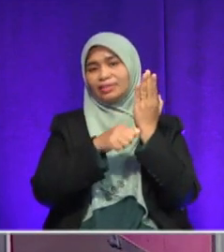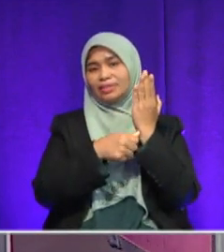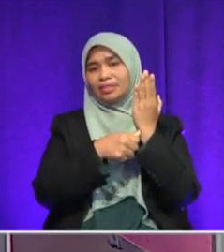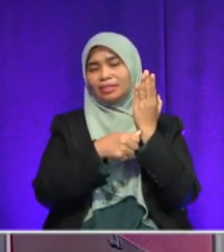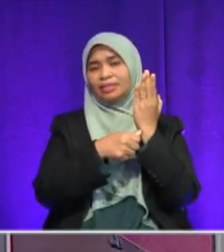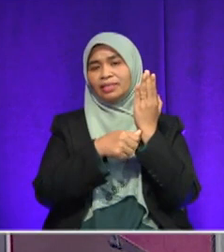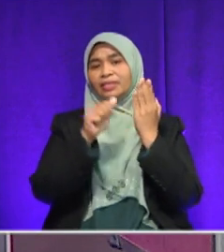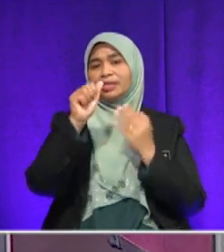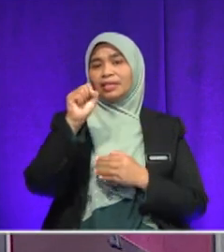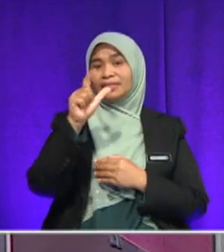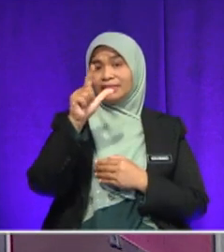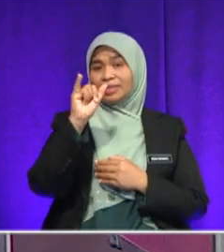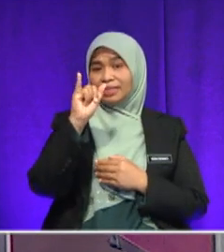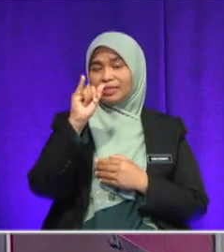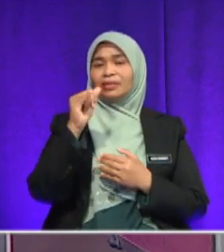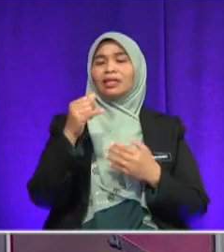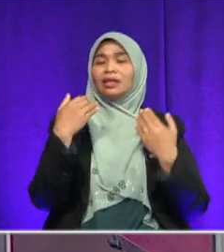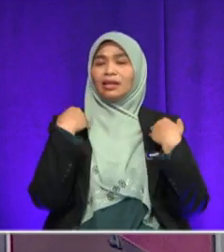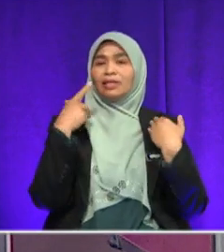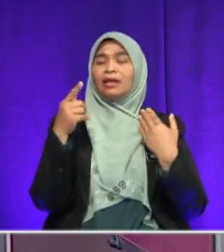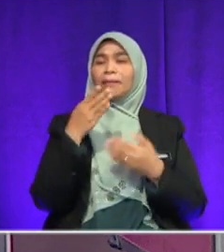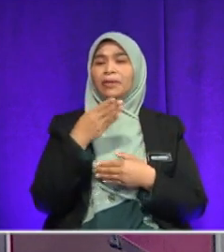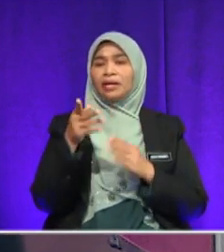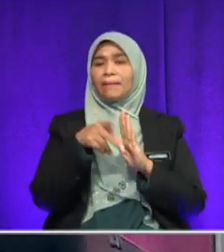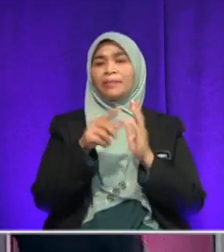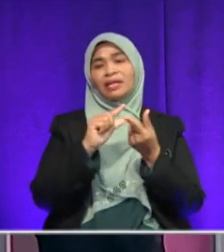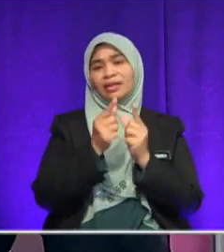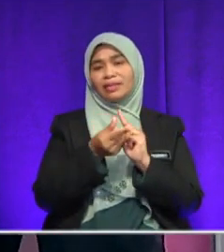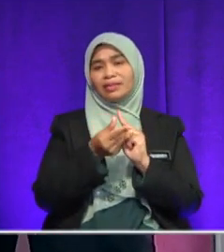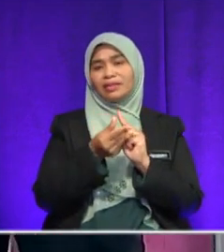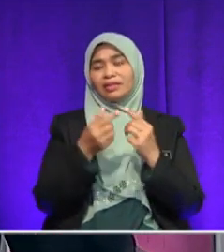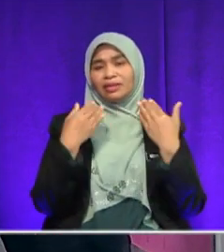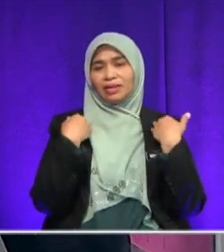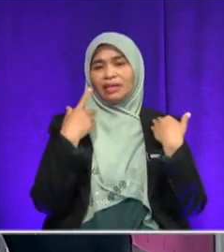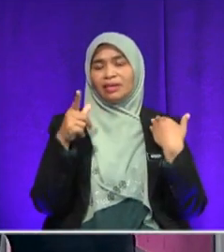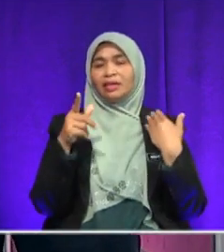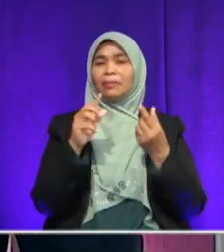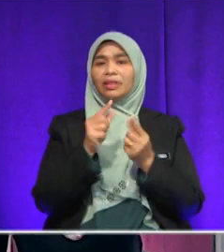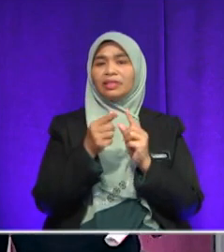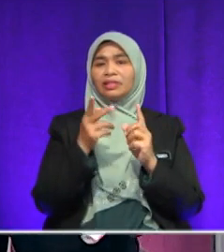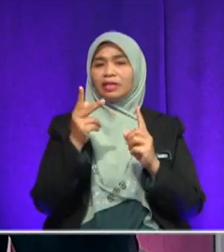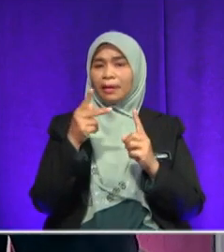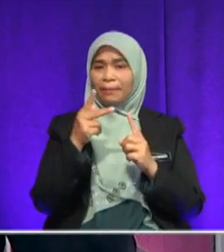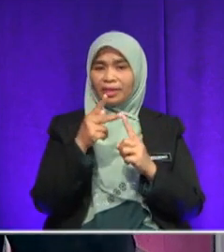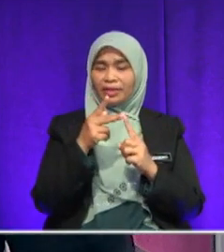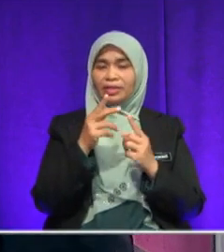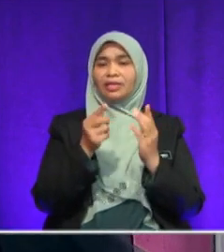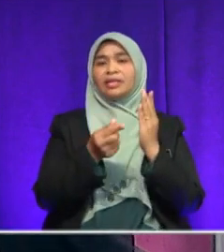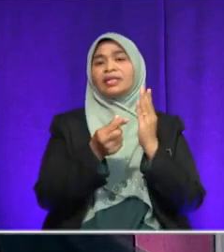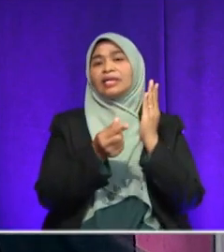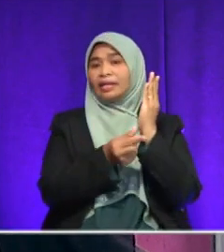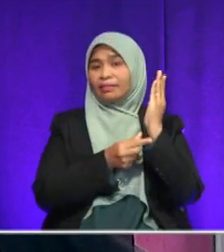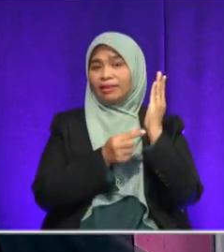okey, merupakan barang pengganti kepada getah tiruan. So kalau kita dah